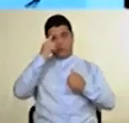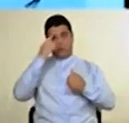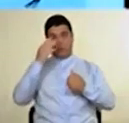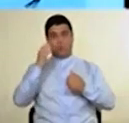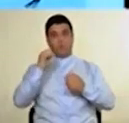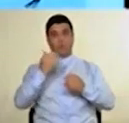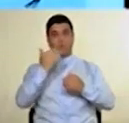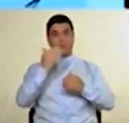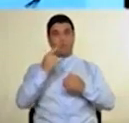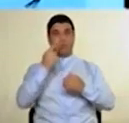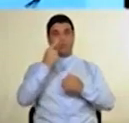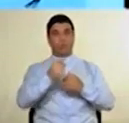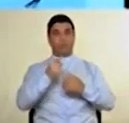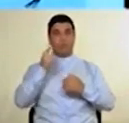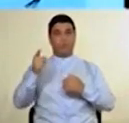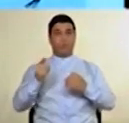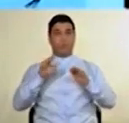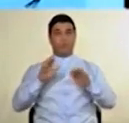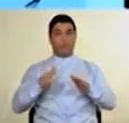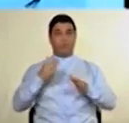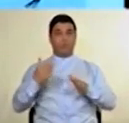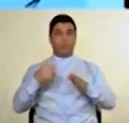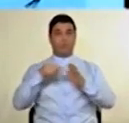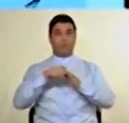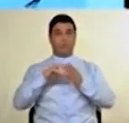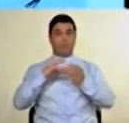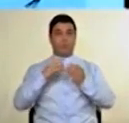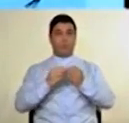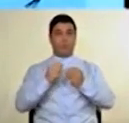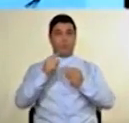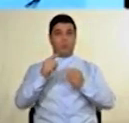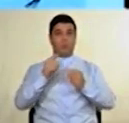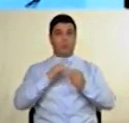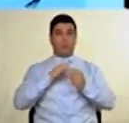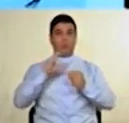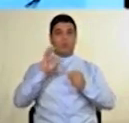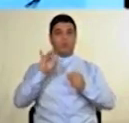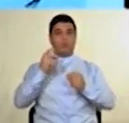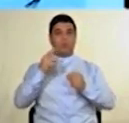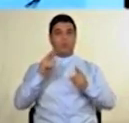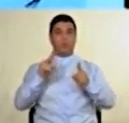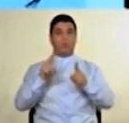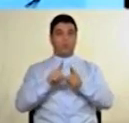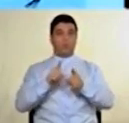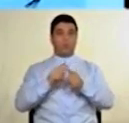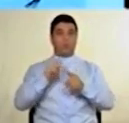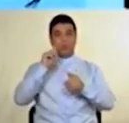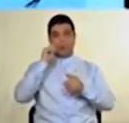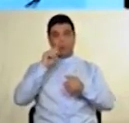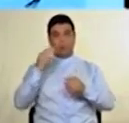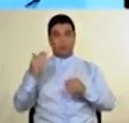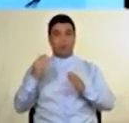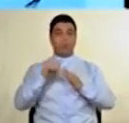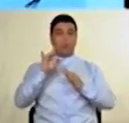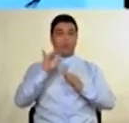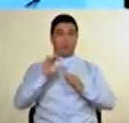mana bu uzoq o'lkalardagi, ya'ni insoniyatning dastlabki paydo bo'lgan sivilizatsiyalarida ham aynan Xitoydan guruch va